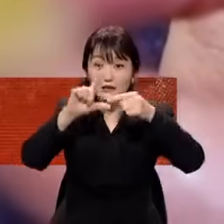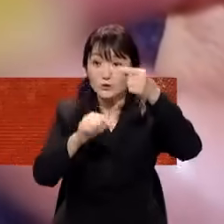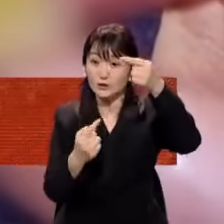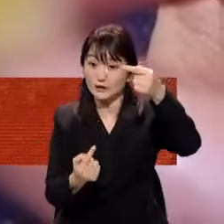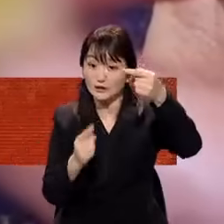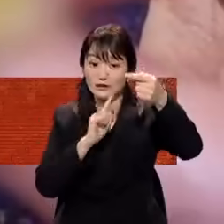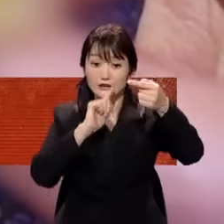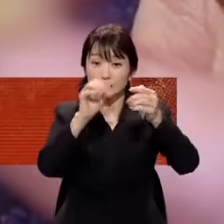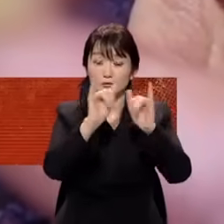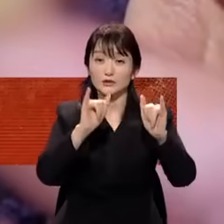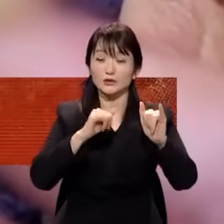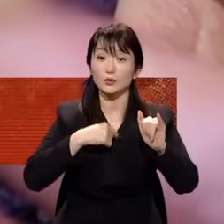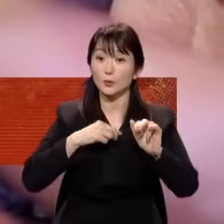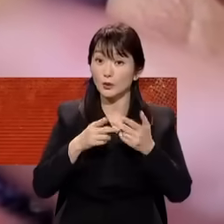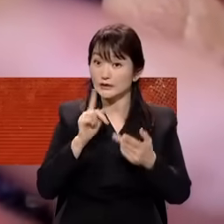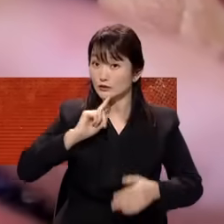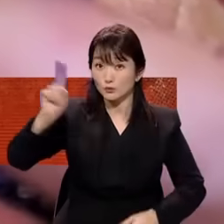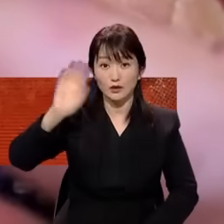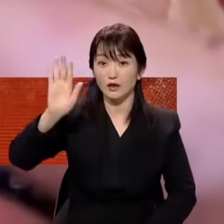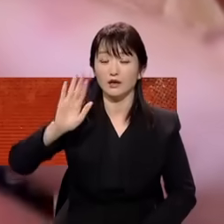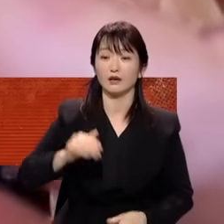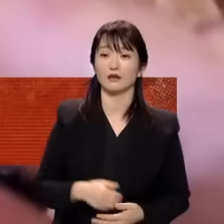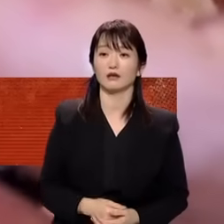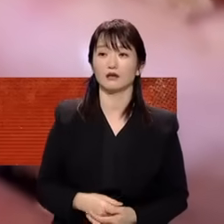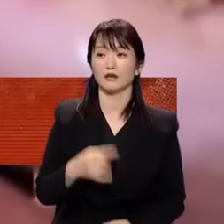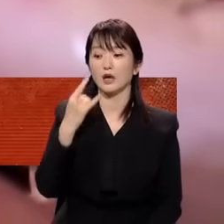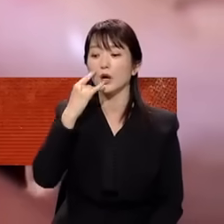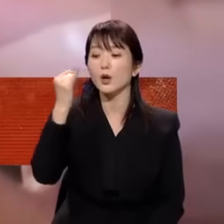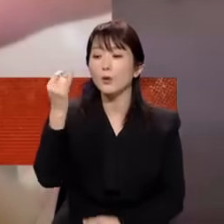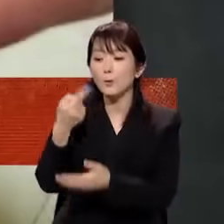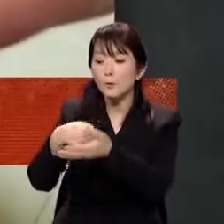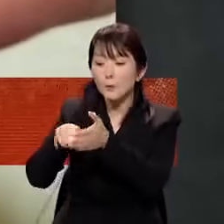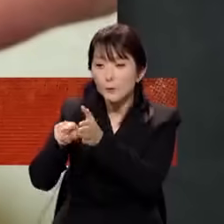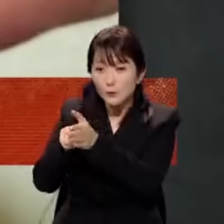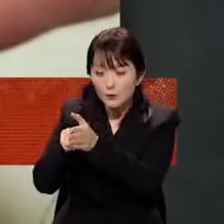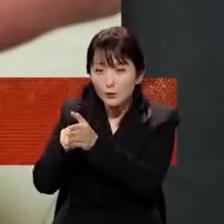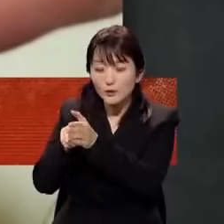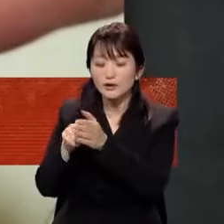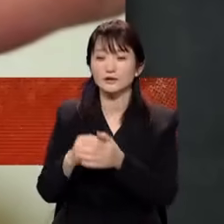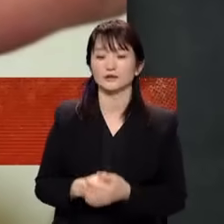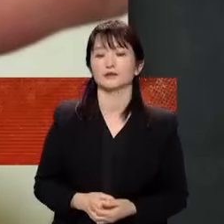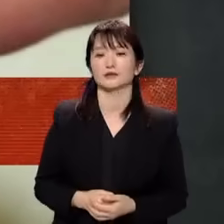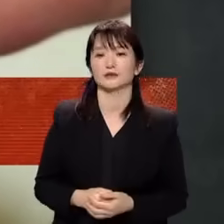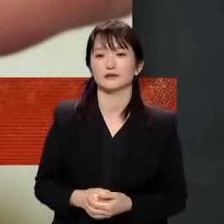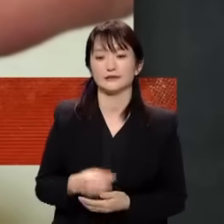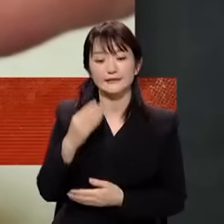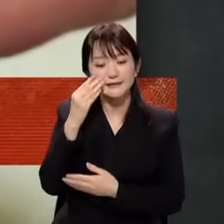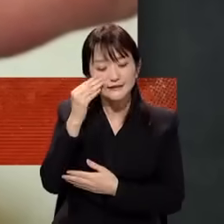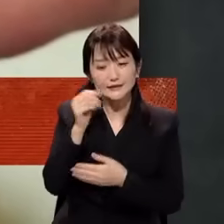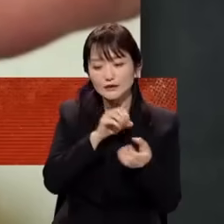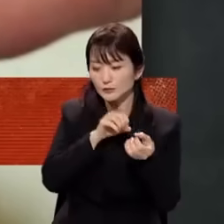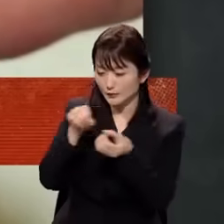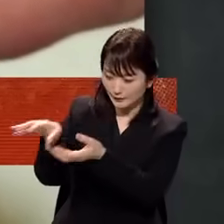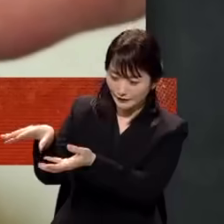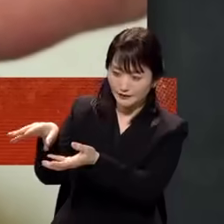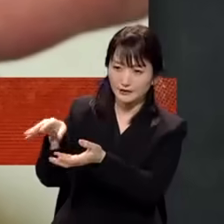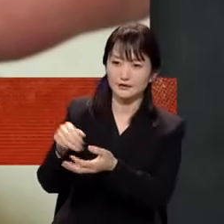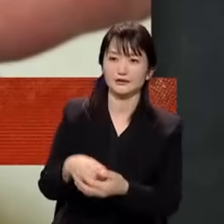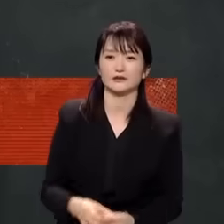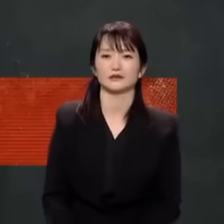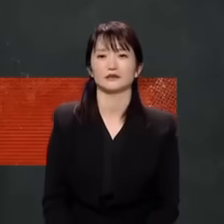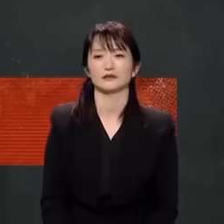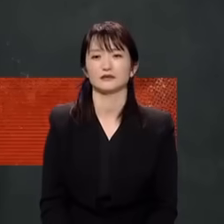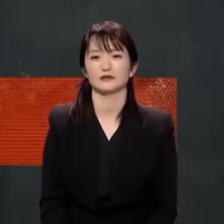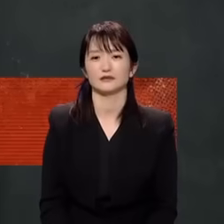이 제보자가 본인이 시켜 먹은 게 아니고요. 네. 어머니를 위해서 집으로 저 닭똥집 튀김을 배달을 시켜드렸답니다. 예,